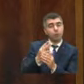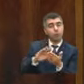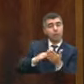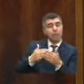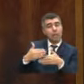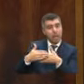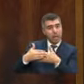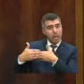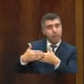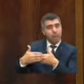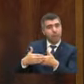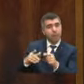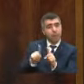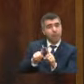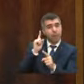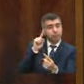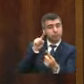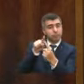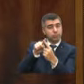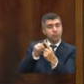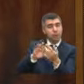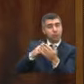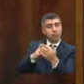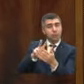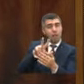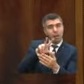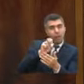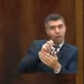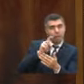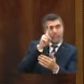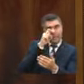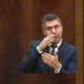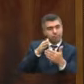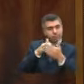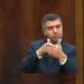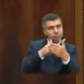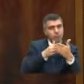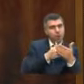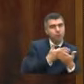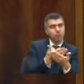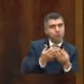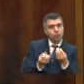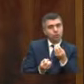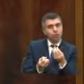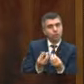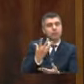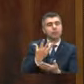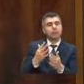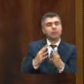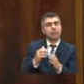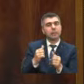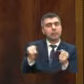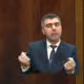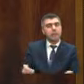به، يفرض علينا أن نركز على الأولويات والتحديات الكبرى في انتظار صياغة نموذج تنموي جديد كمرجعية